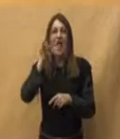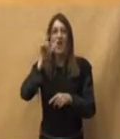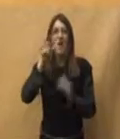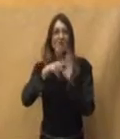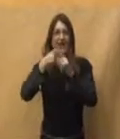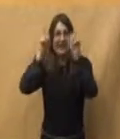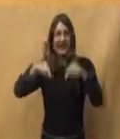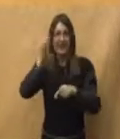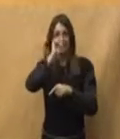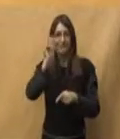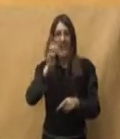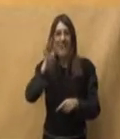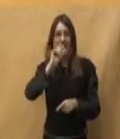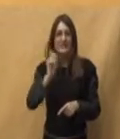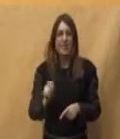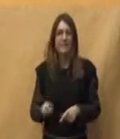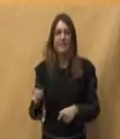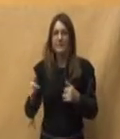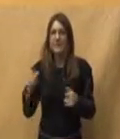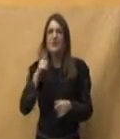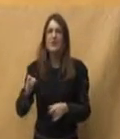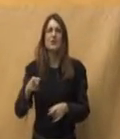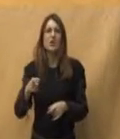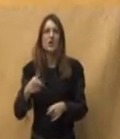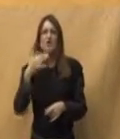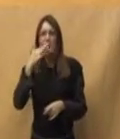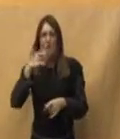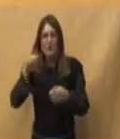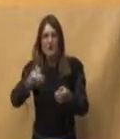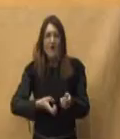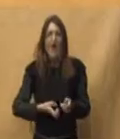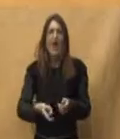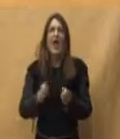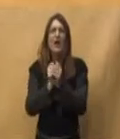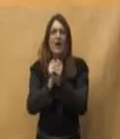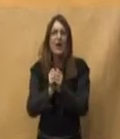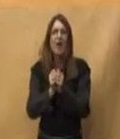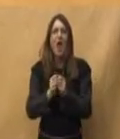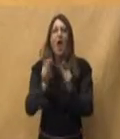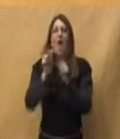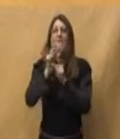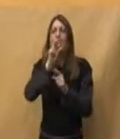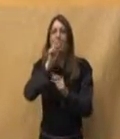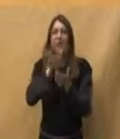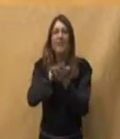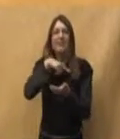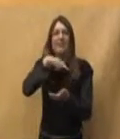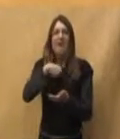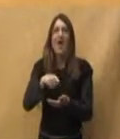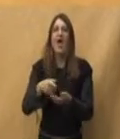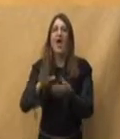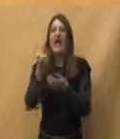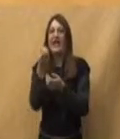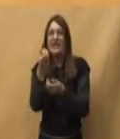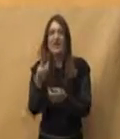iz ovih novina gdje ste vi dali intervju izvadila recimo češnjovski s kiselim zeljem, pureći odrazak s rižom, špageti